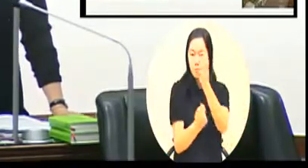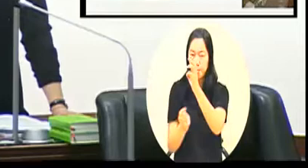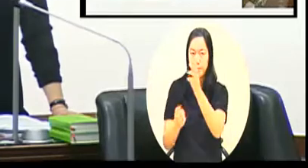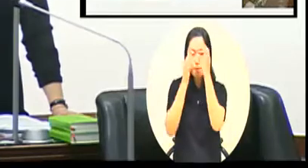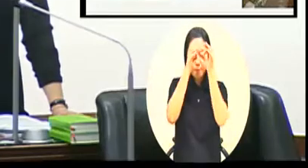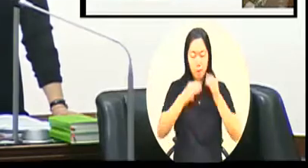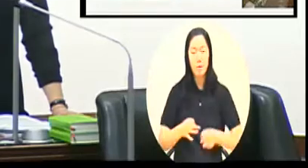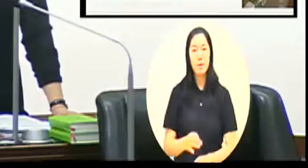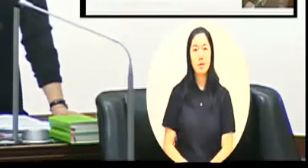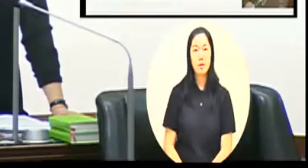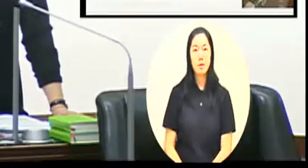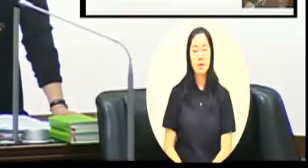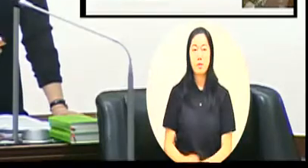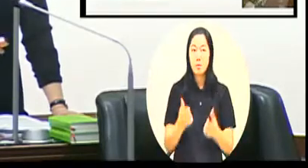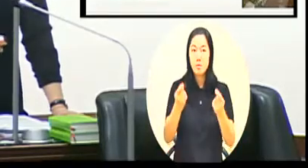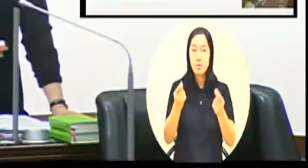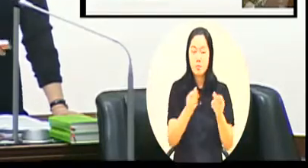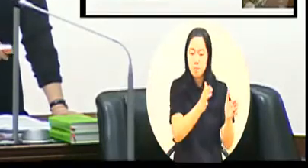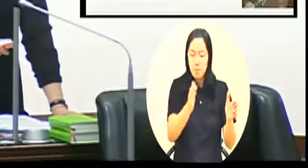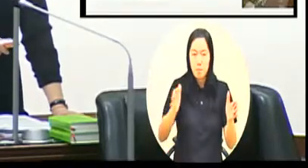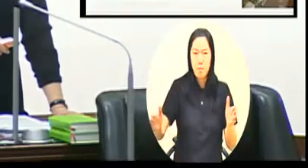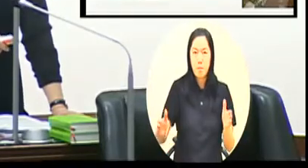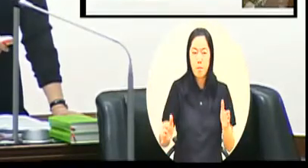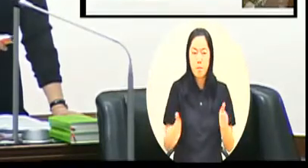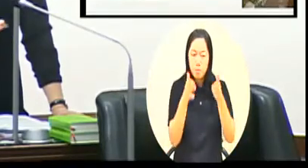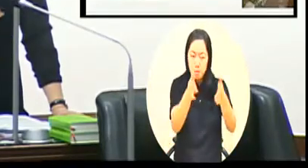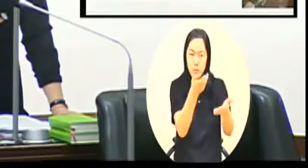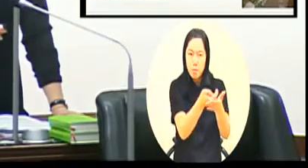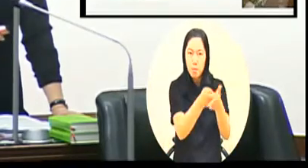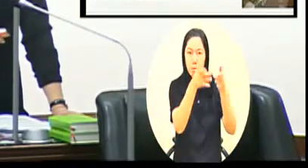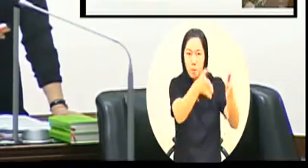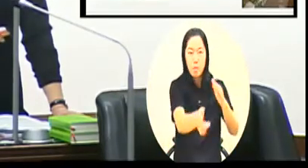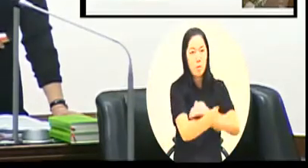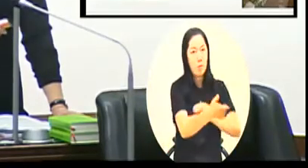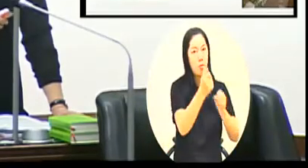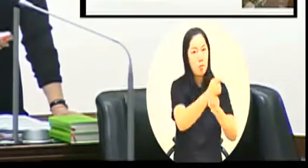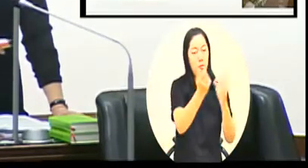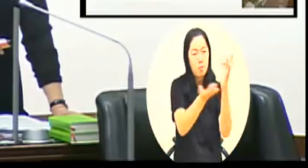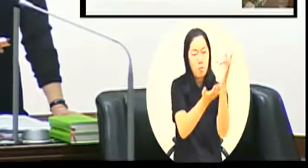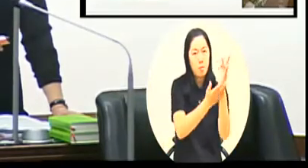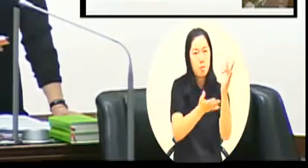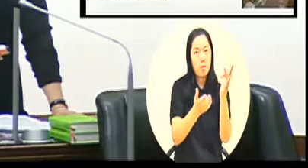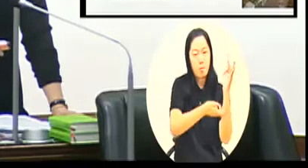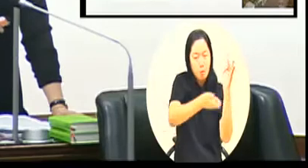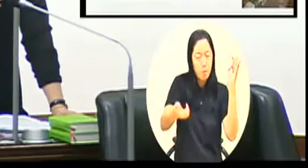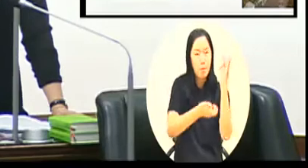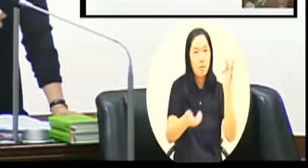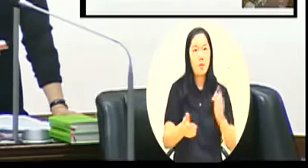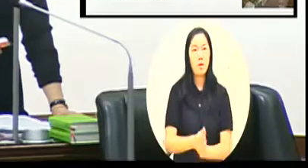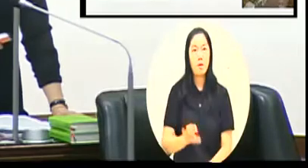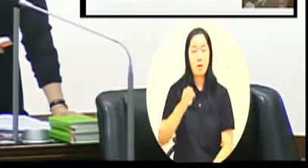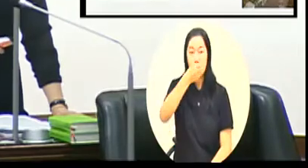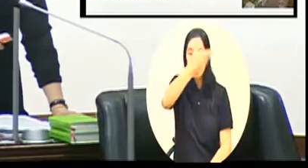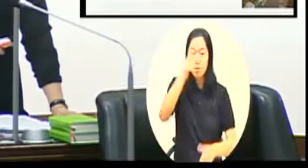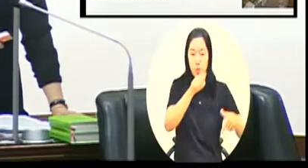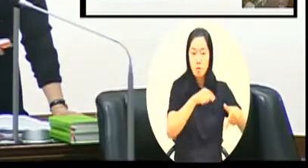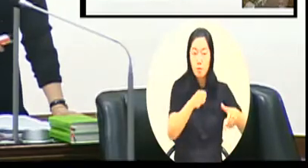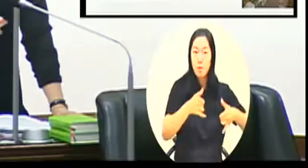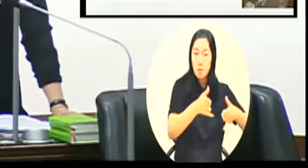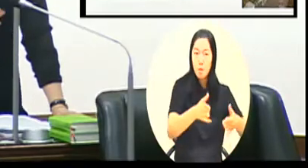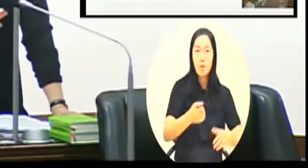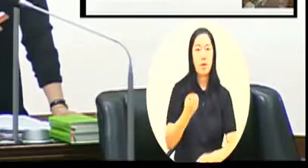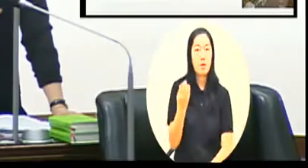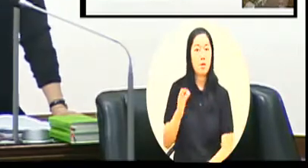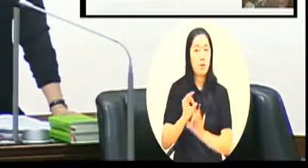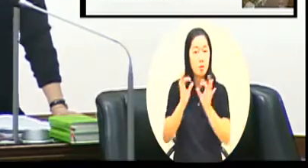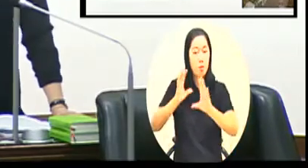讨，也是要分段比较严重的赶快做处理。在新庄子路、新庄国小附近，还有新光国小的附近，